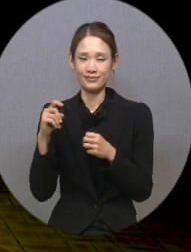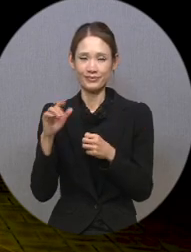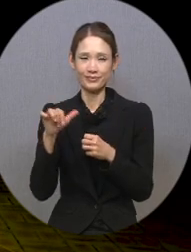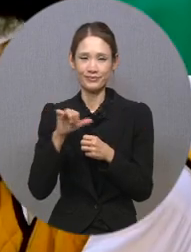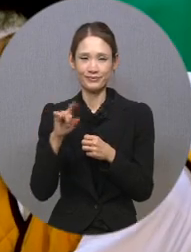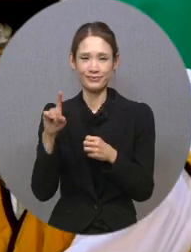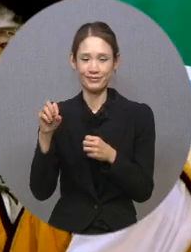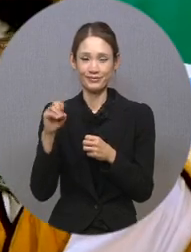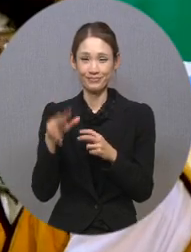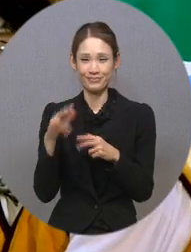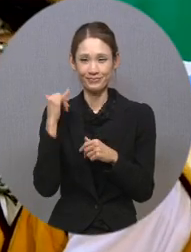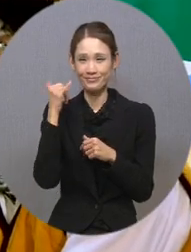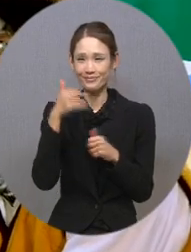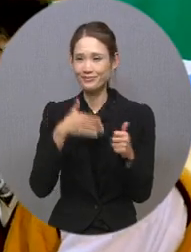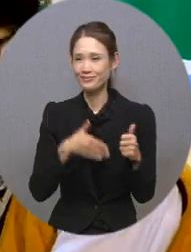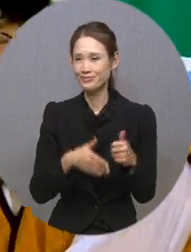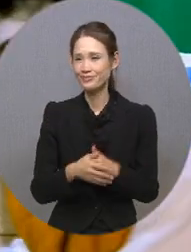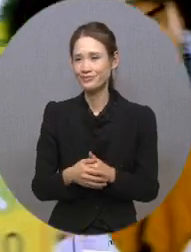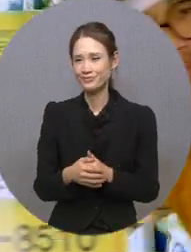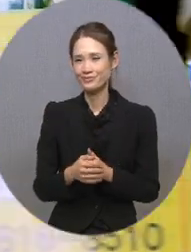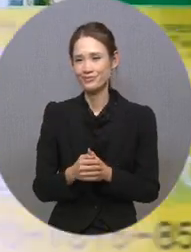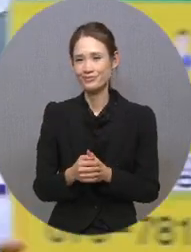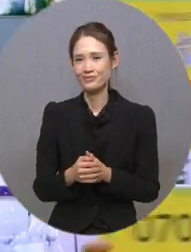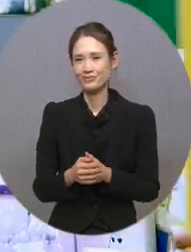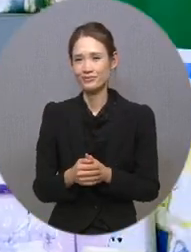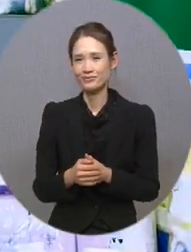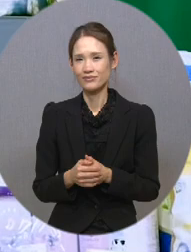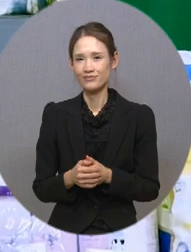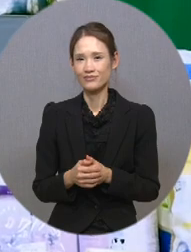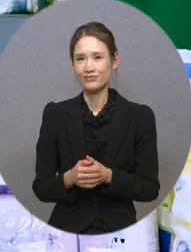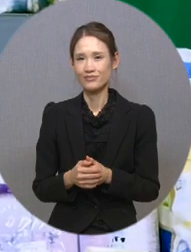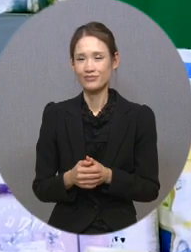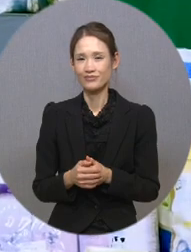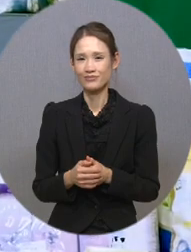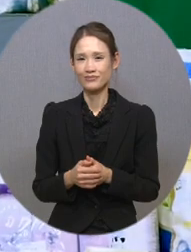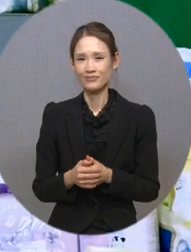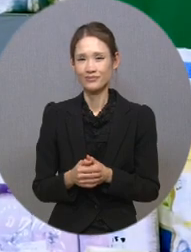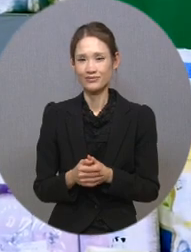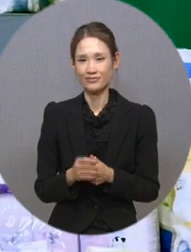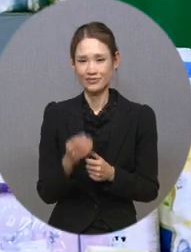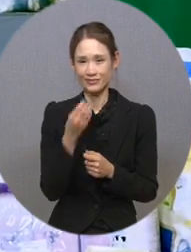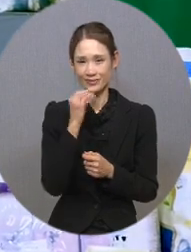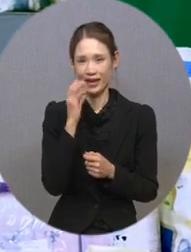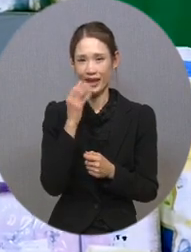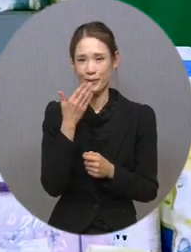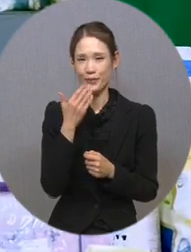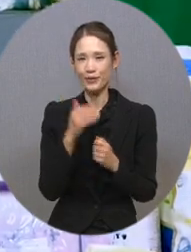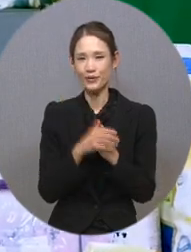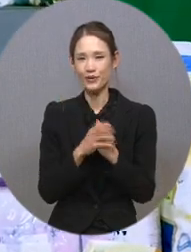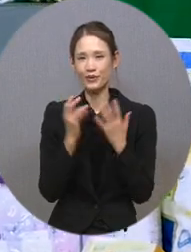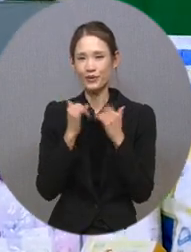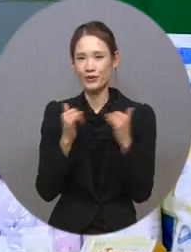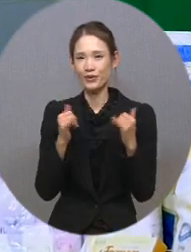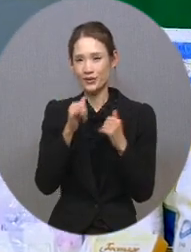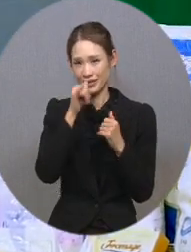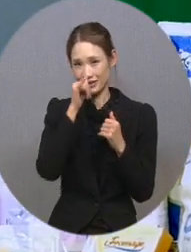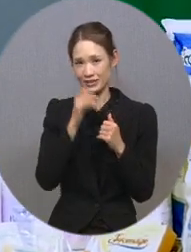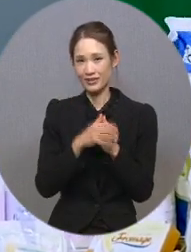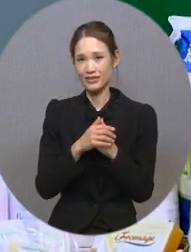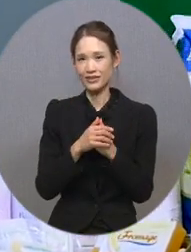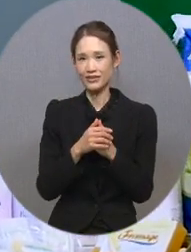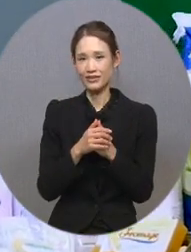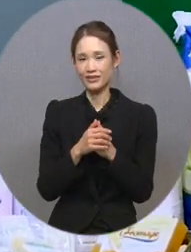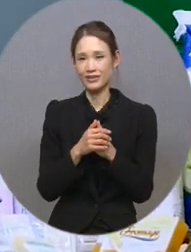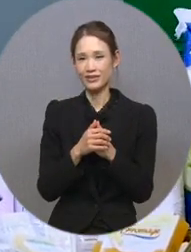070-7816-8510 지금 전화주세요. 혹시 아유 요구르트 내 애들이 먹는 거요. 그러신 어르신들이 계시다면은요